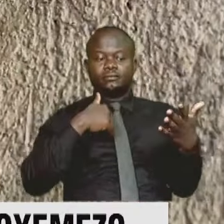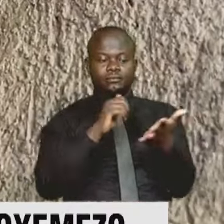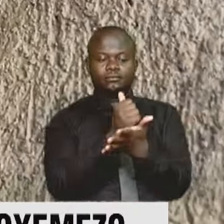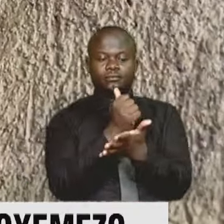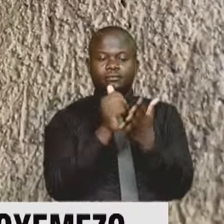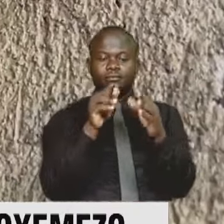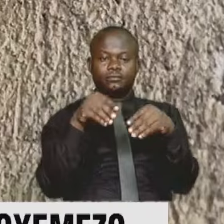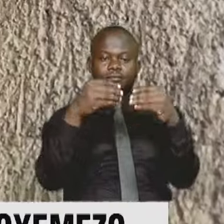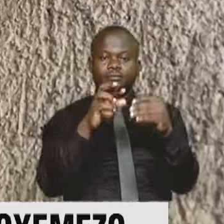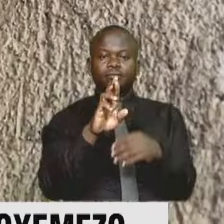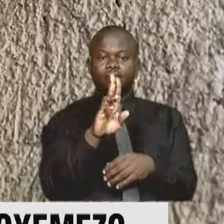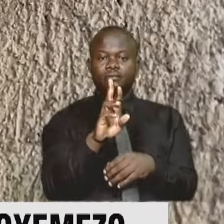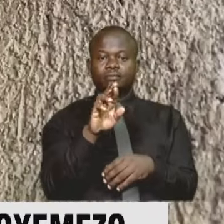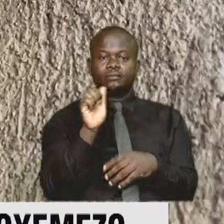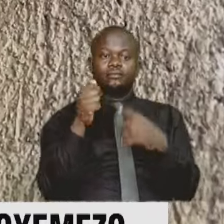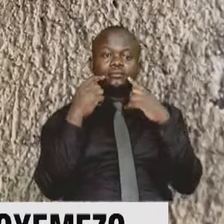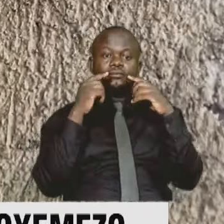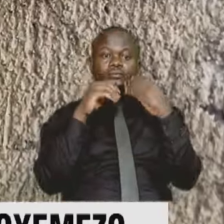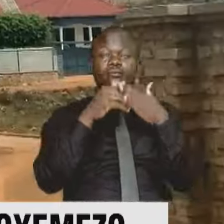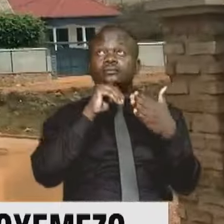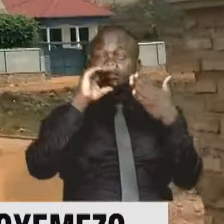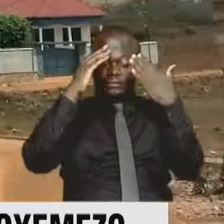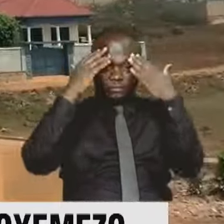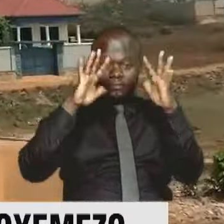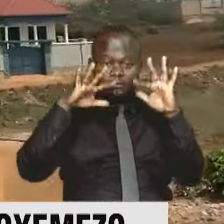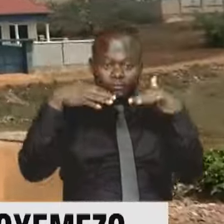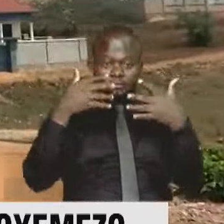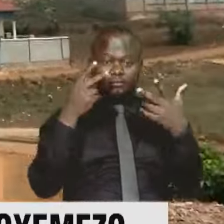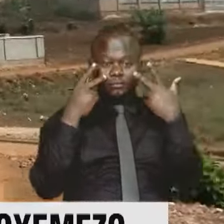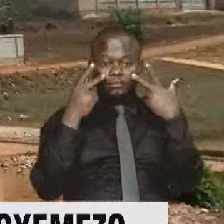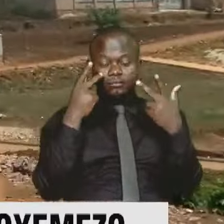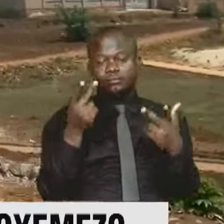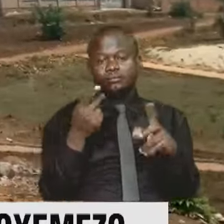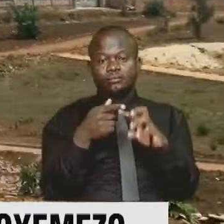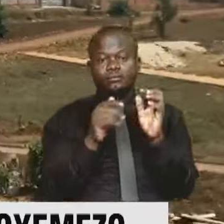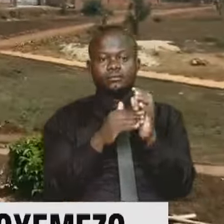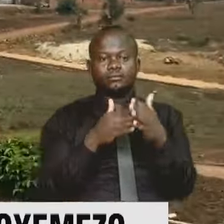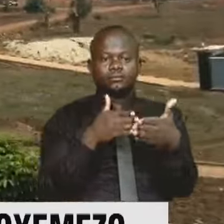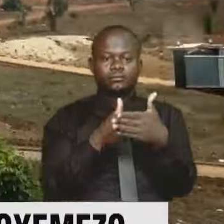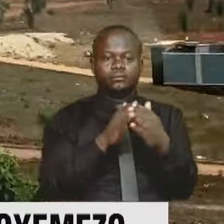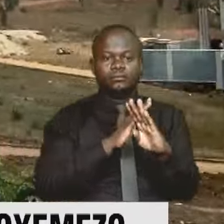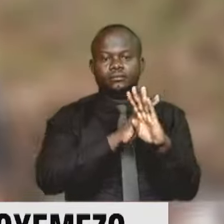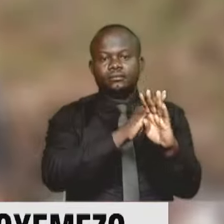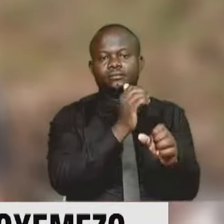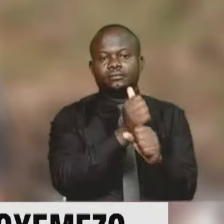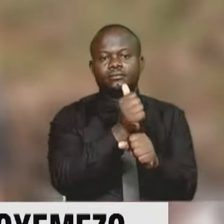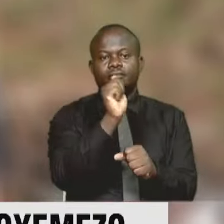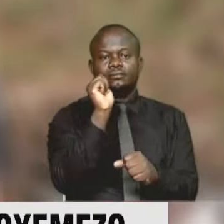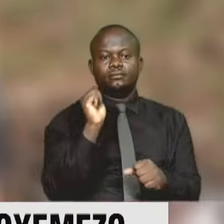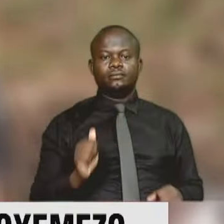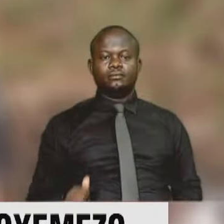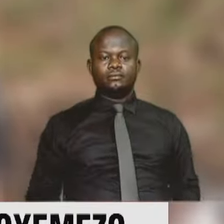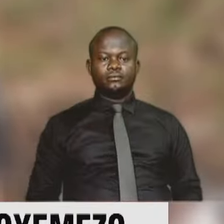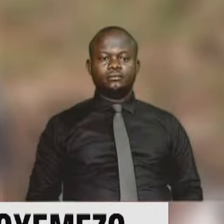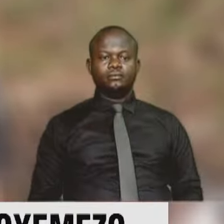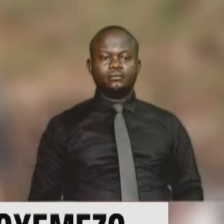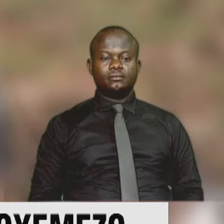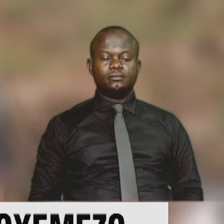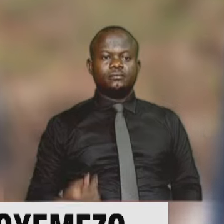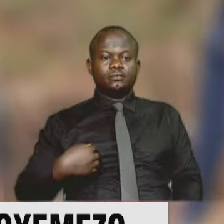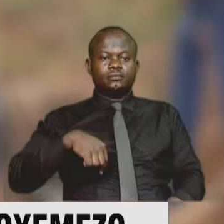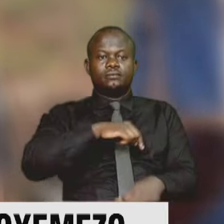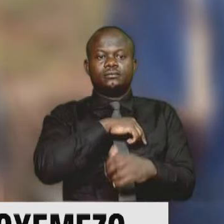bitangwa na rura bavuga ko bataramenya uburyo babibonamo, ndetse bagasanga ari ukubakumira gukora uyu mwuga. Ku bwanjye ndumva bahera